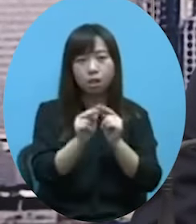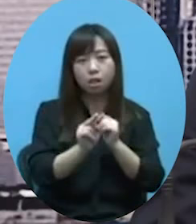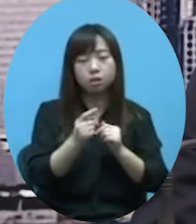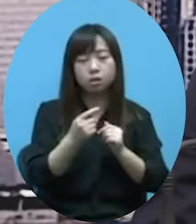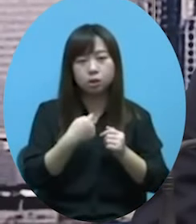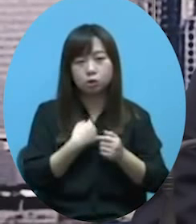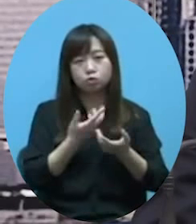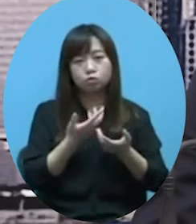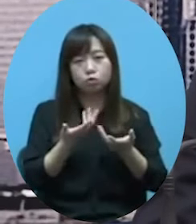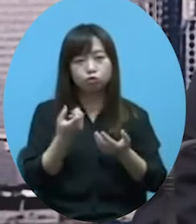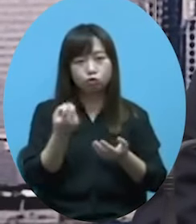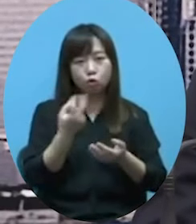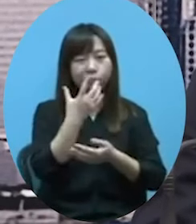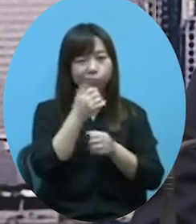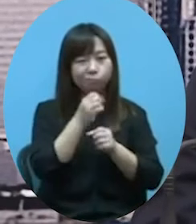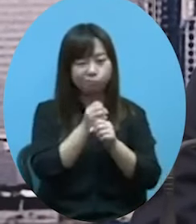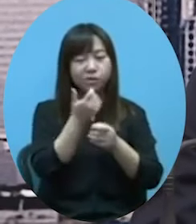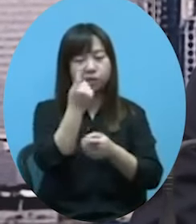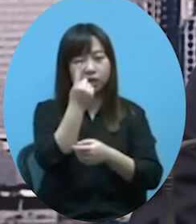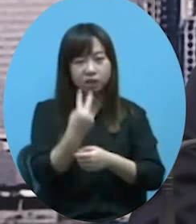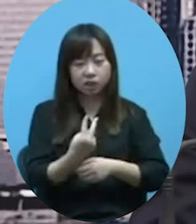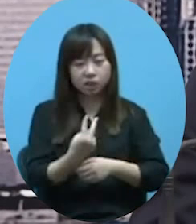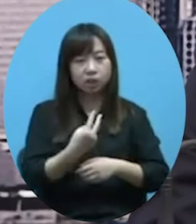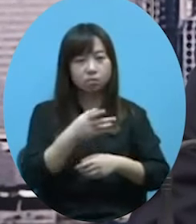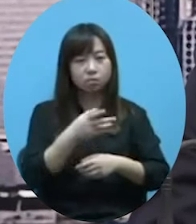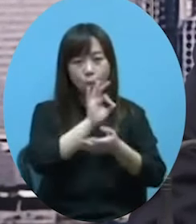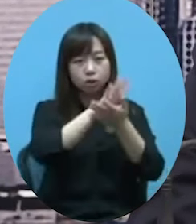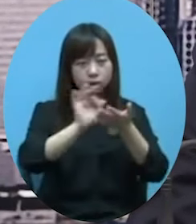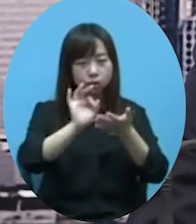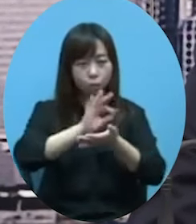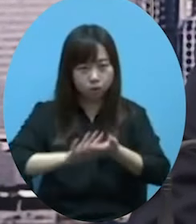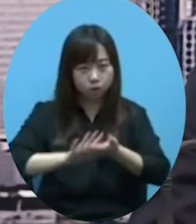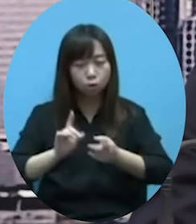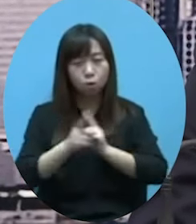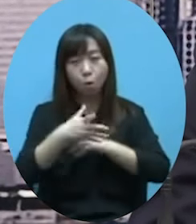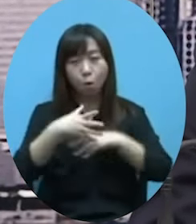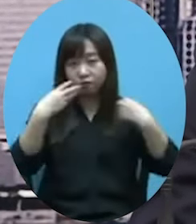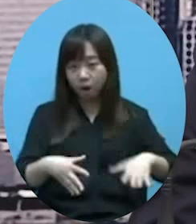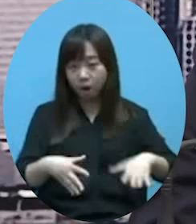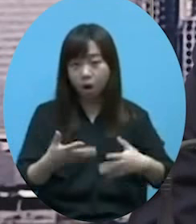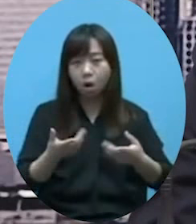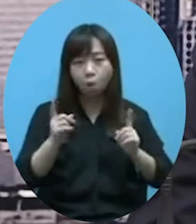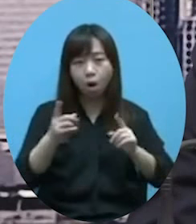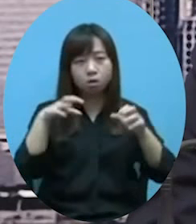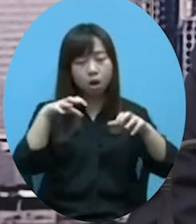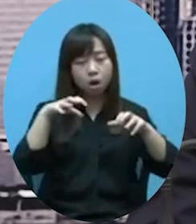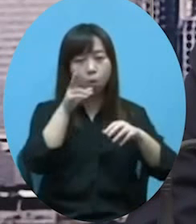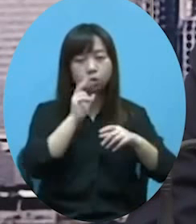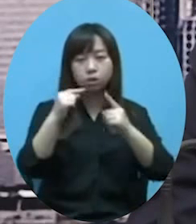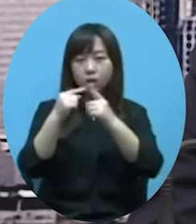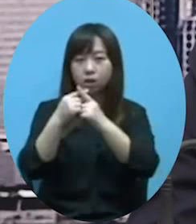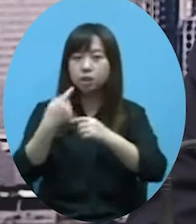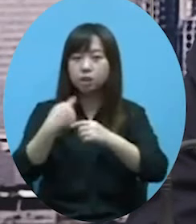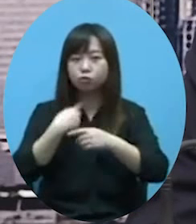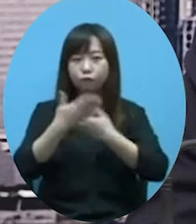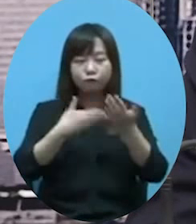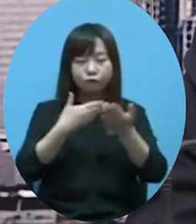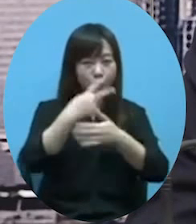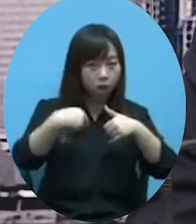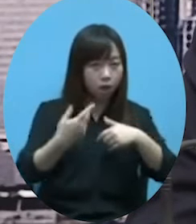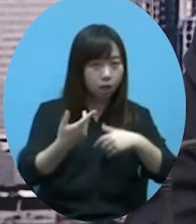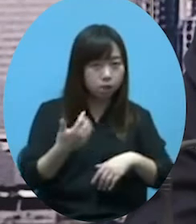都是可能要測試到兩次陰性的結果就代表牠是好返或者狗狗會不會像人一樣都需要覆診